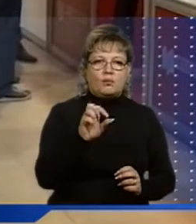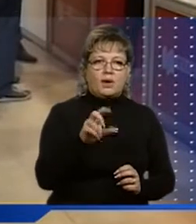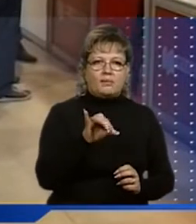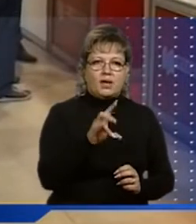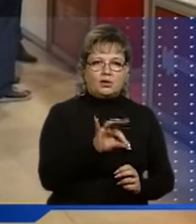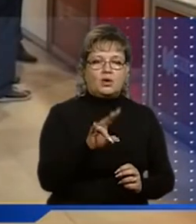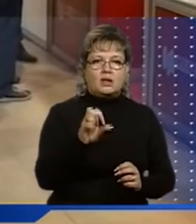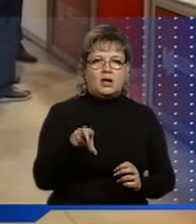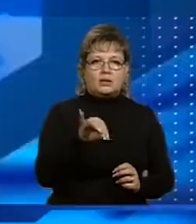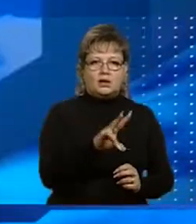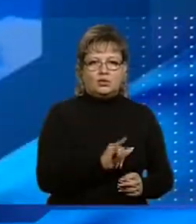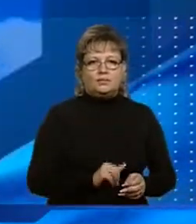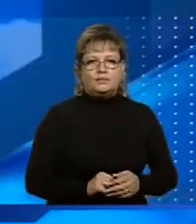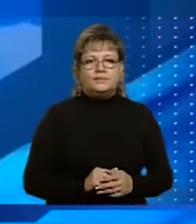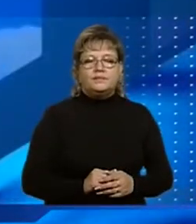Бабенко на Дону.